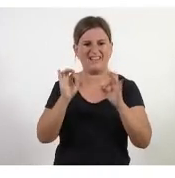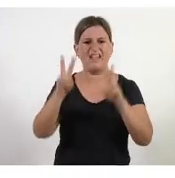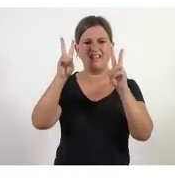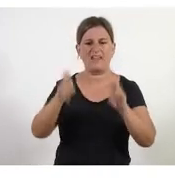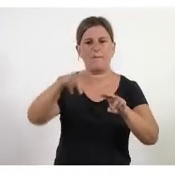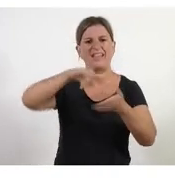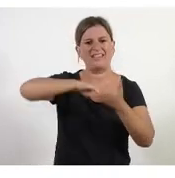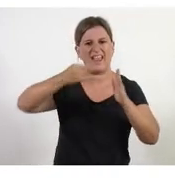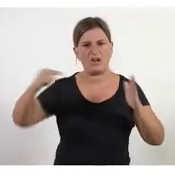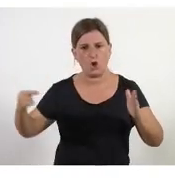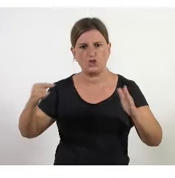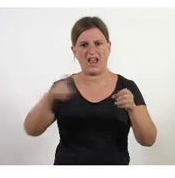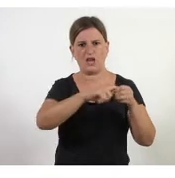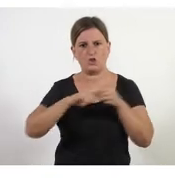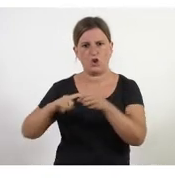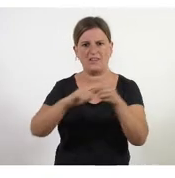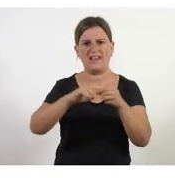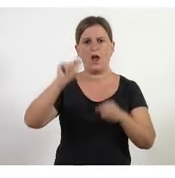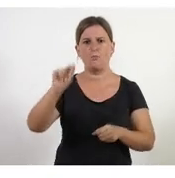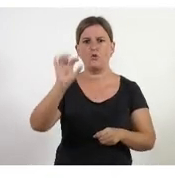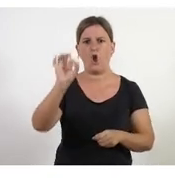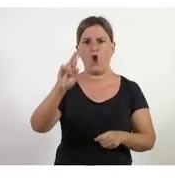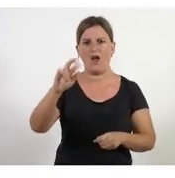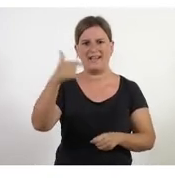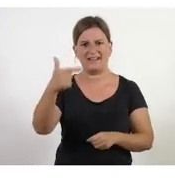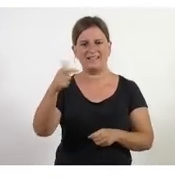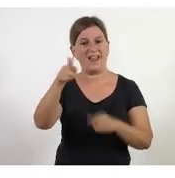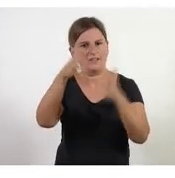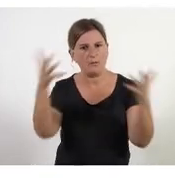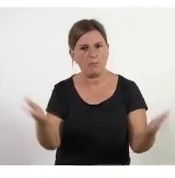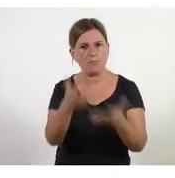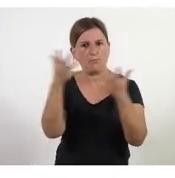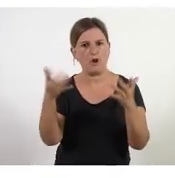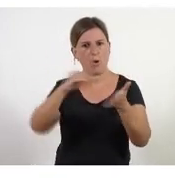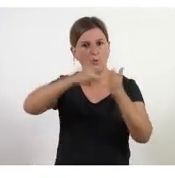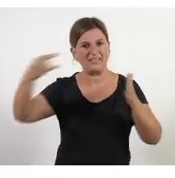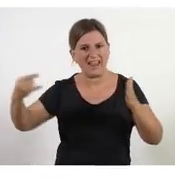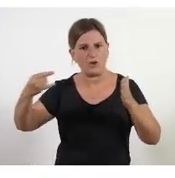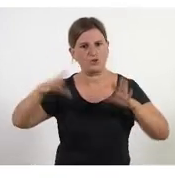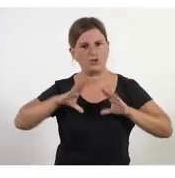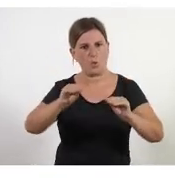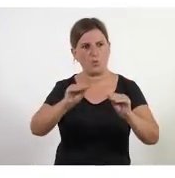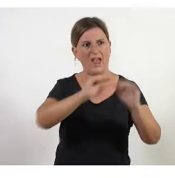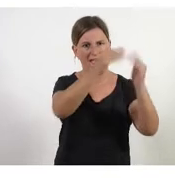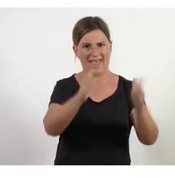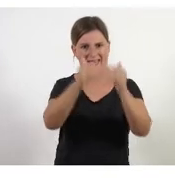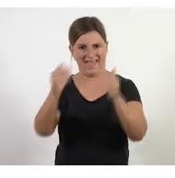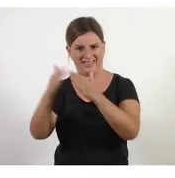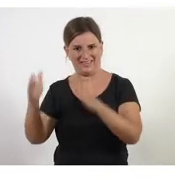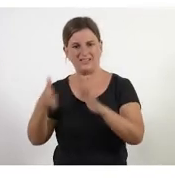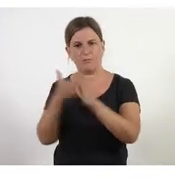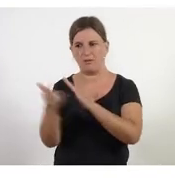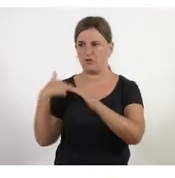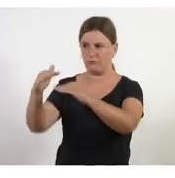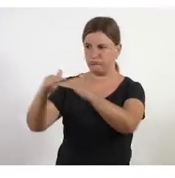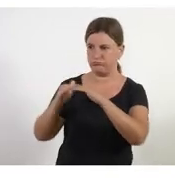coneixement de les noves tecnologies, promou l'ús de les TICs entre les entitats, i per això l'hem convidat, perquè pensàvem que podria